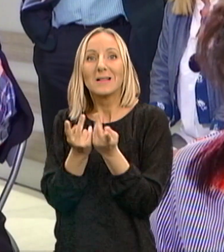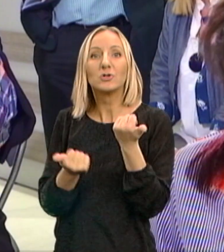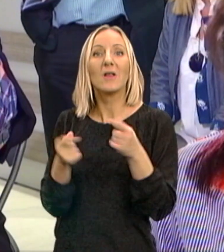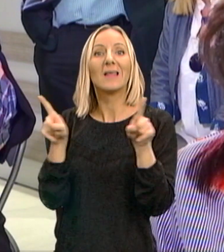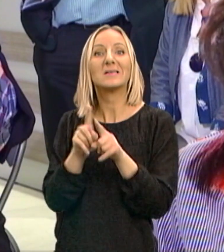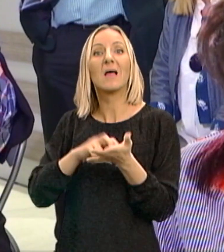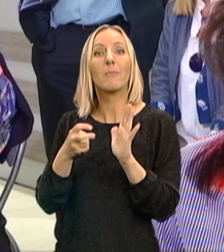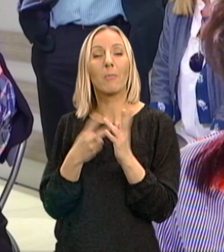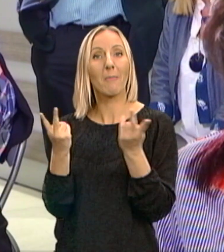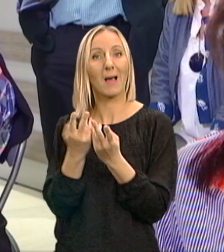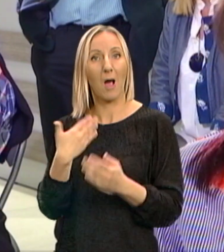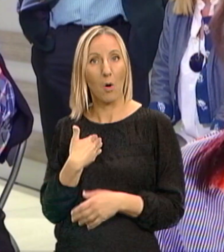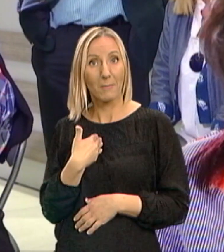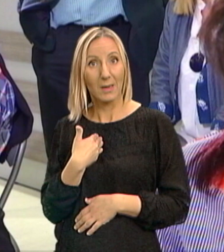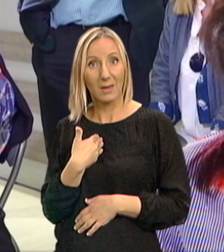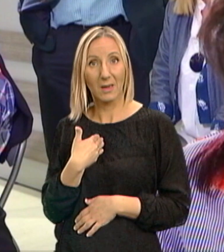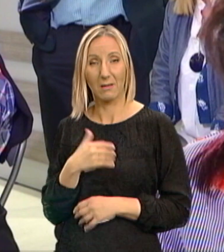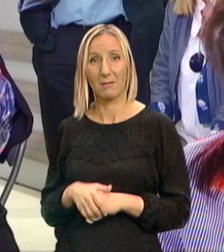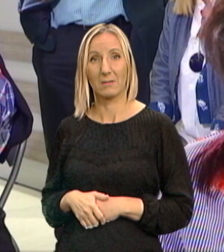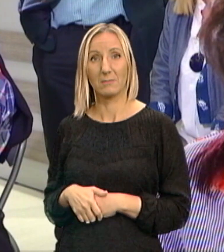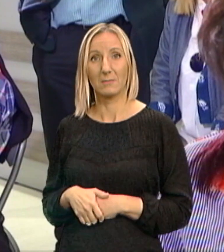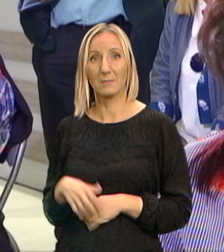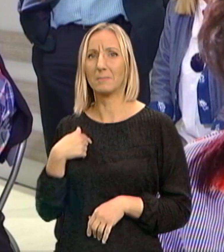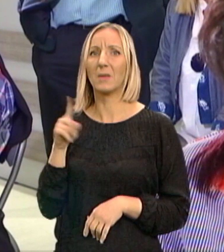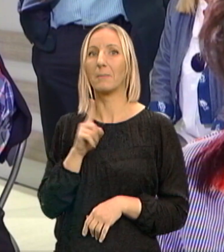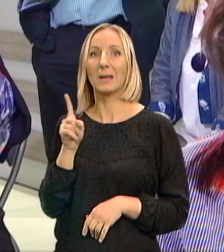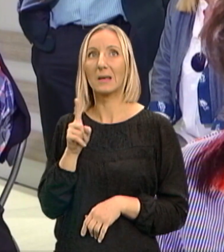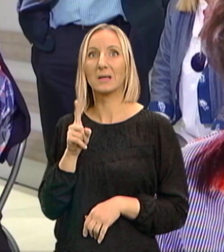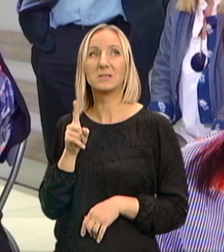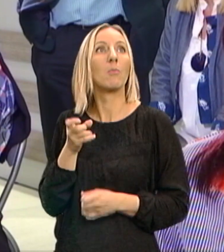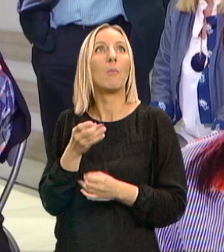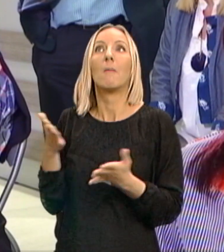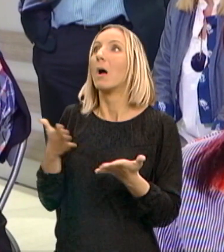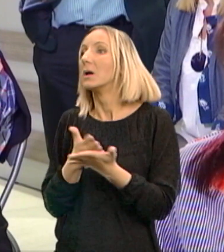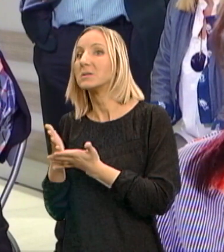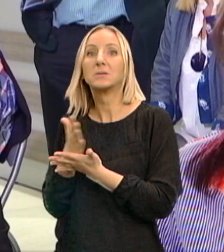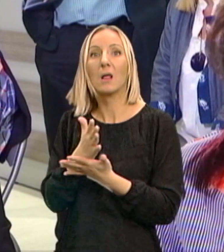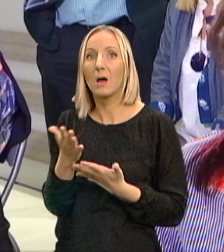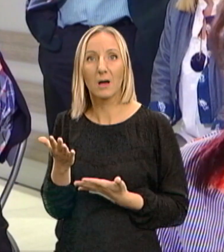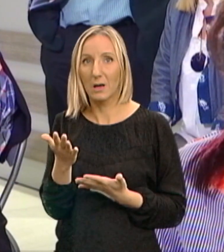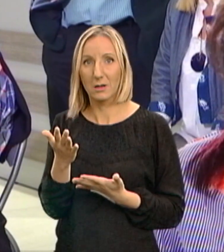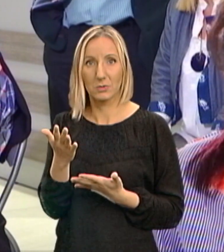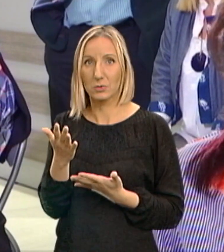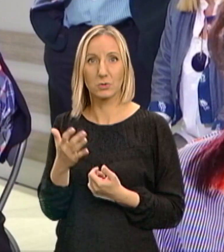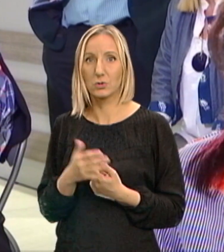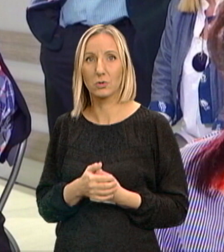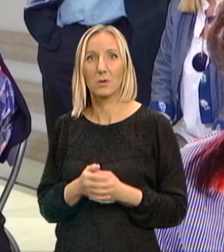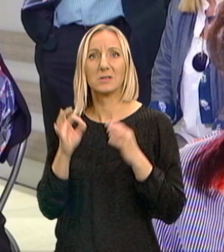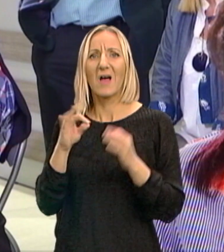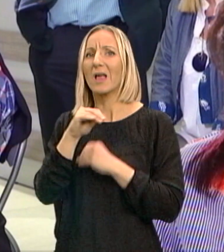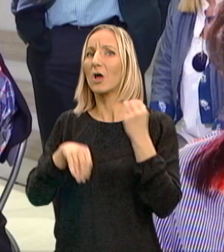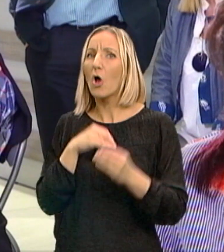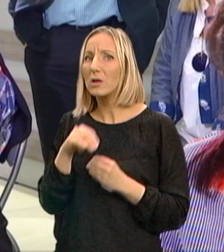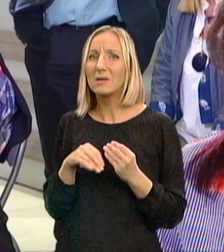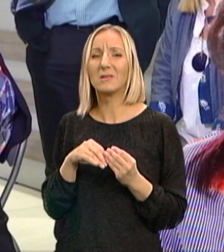mi, sa kojima se suočavamo, da nismo u nekom beznađu sa kojima se suočava svaki roditelj deteta